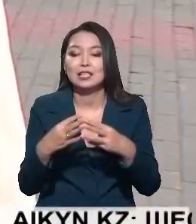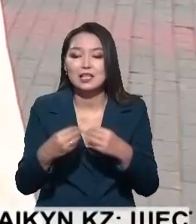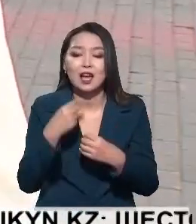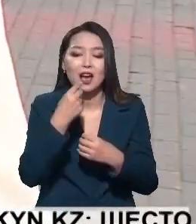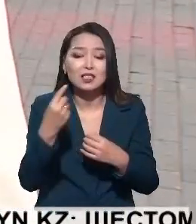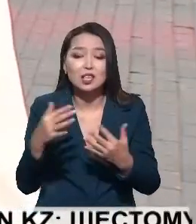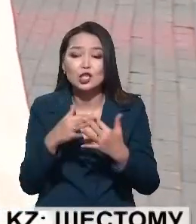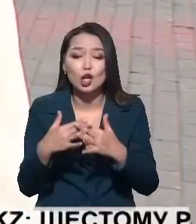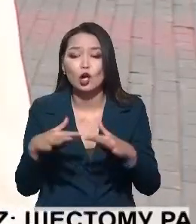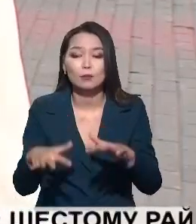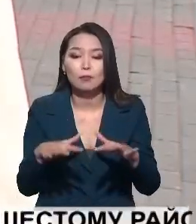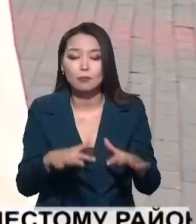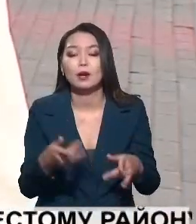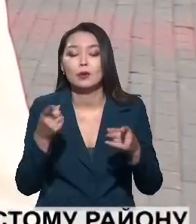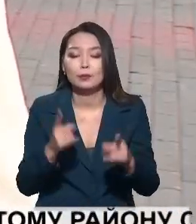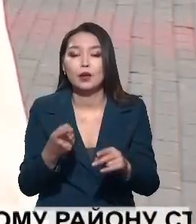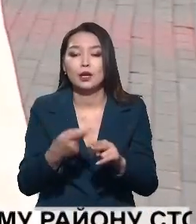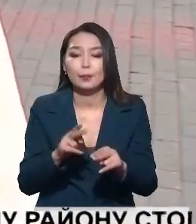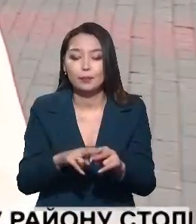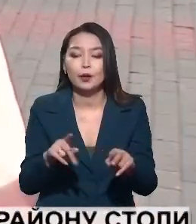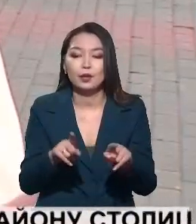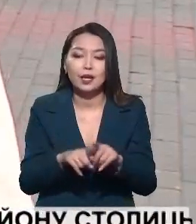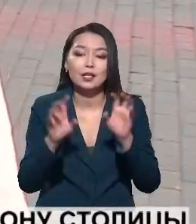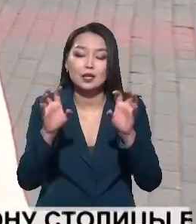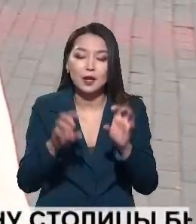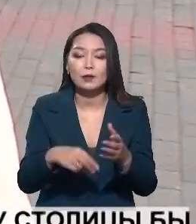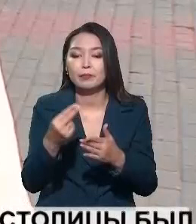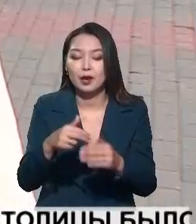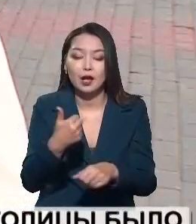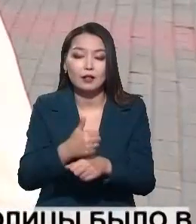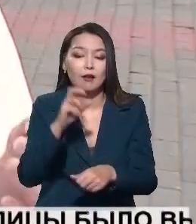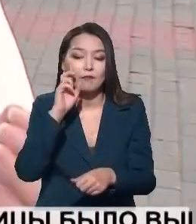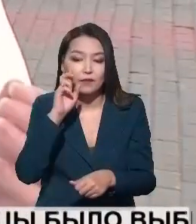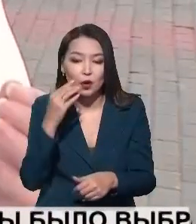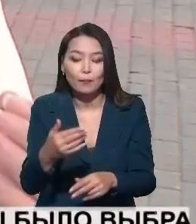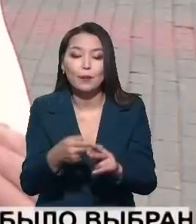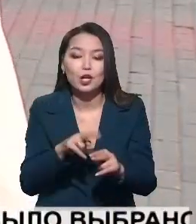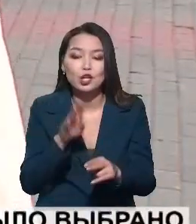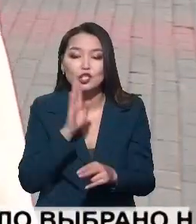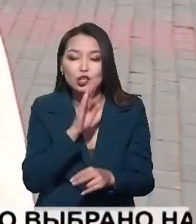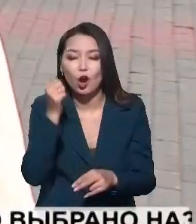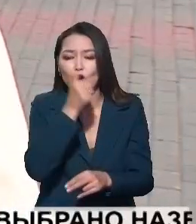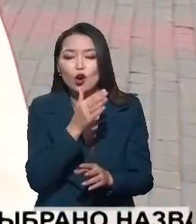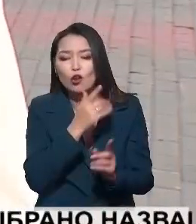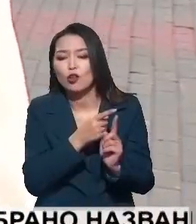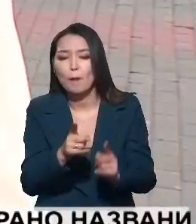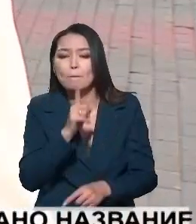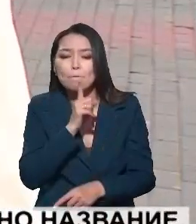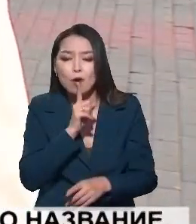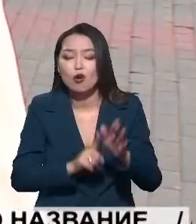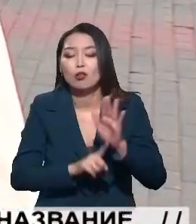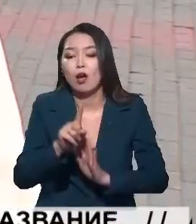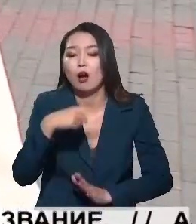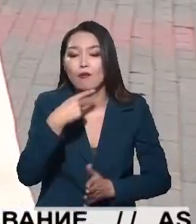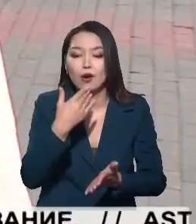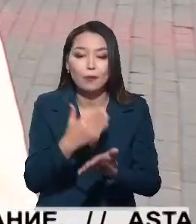сельских местностях. Радует, что после подписания закона главой государства, женщины, которые годами молчали, начали говорить об этом, потому что